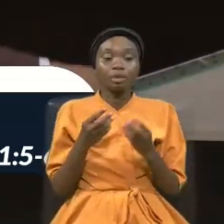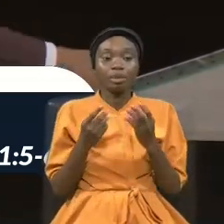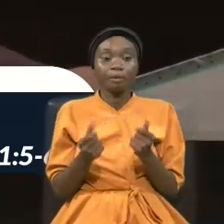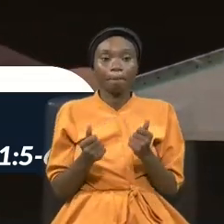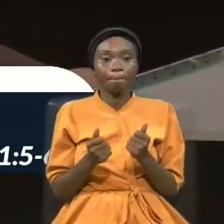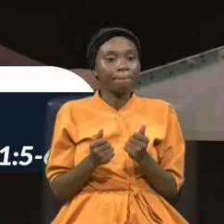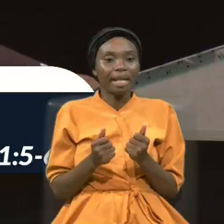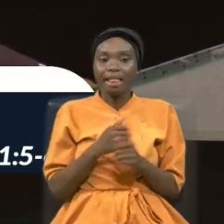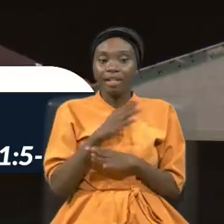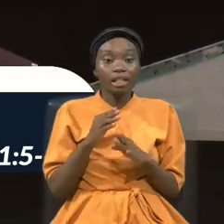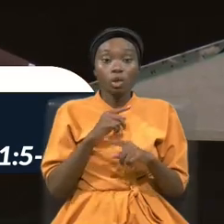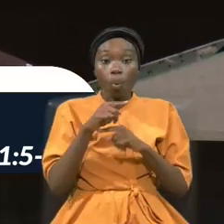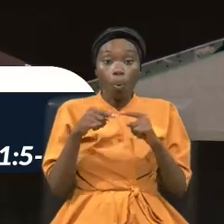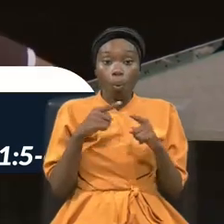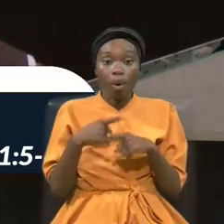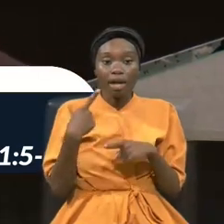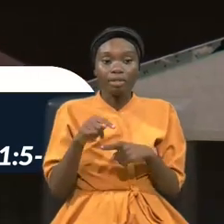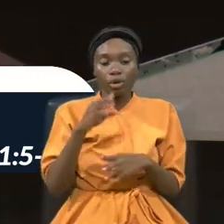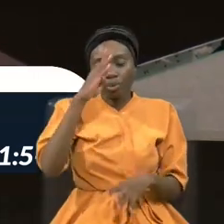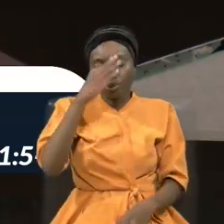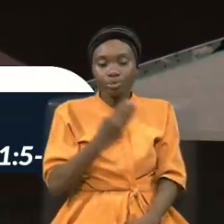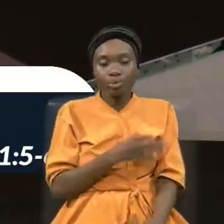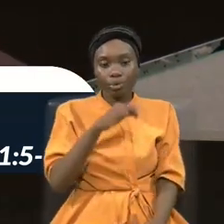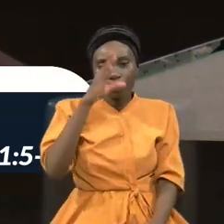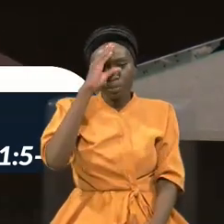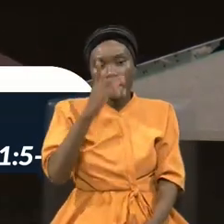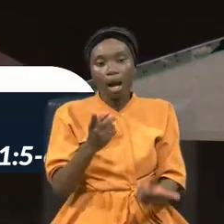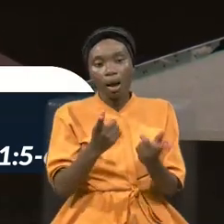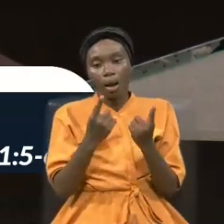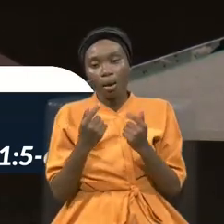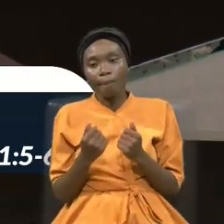mais quand le Fils de l'homme viendra,